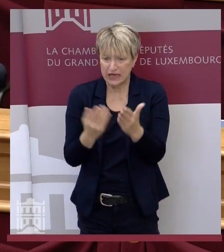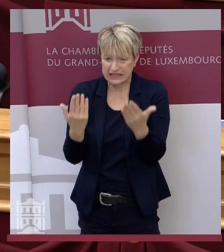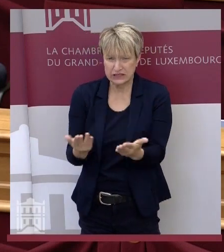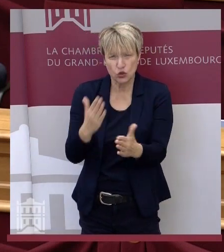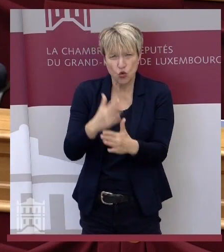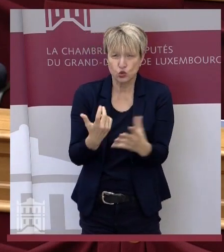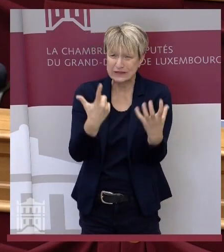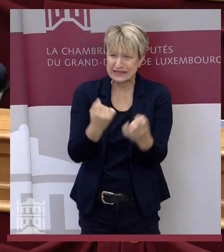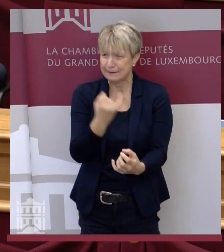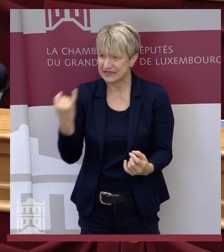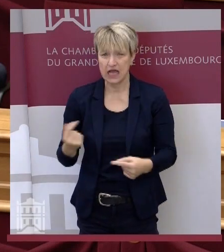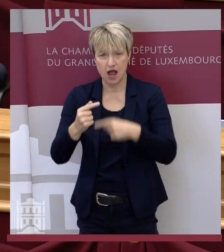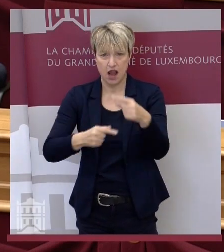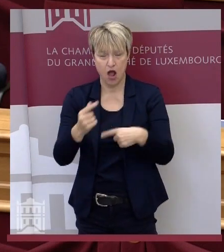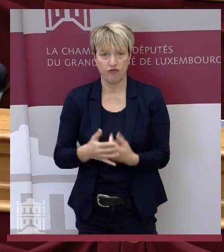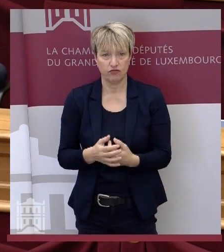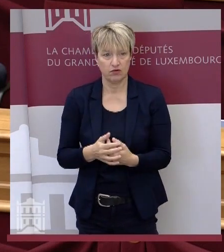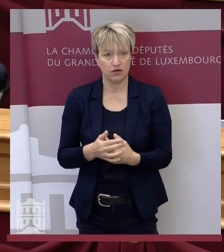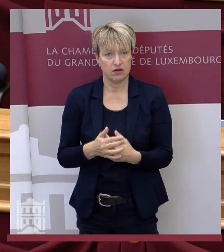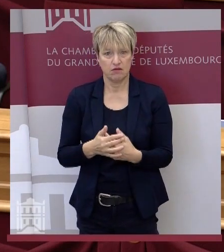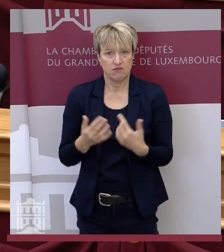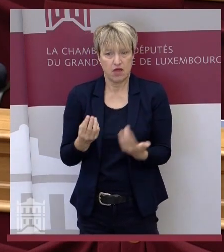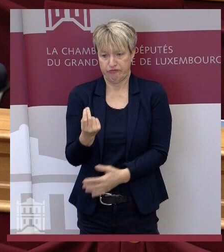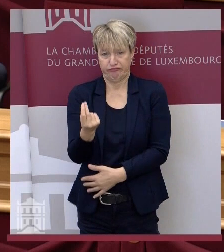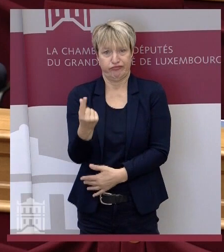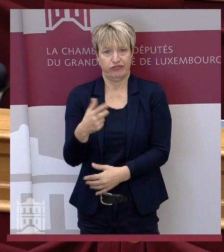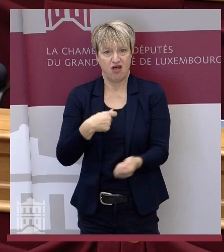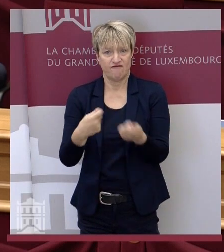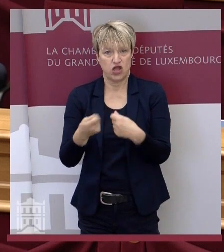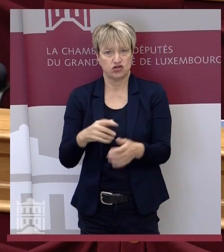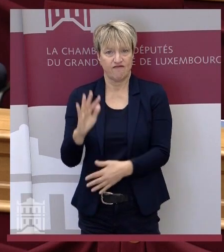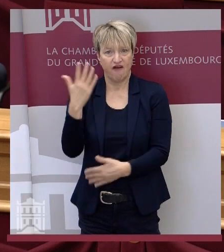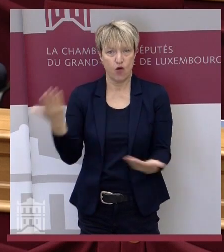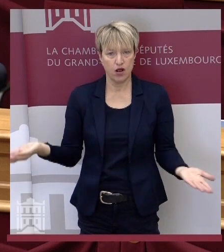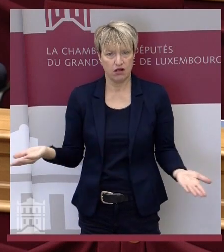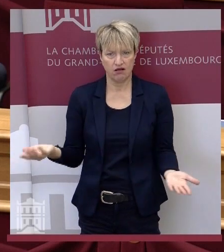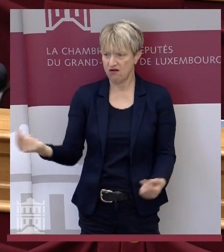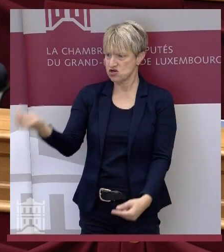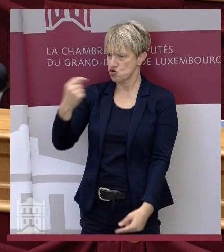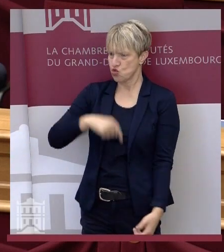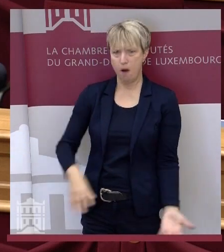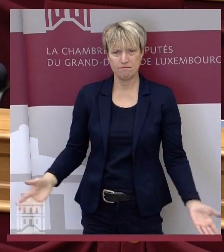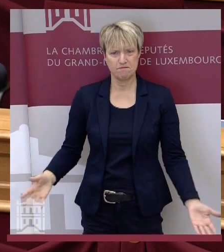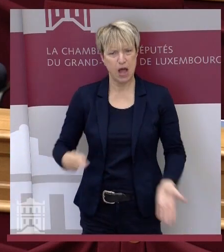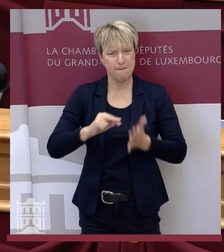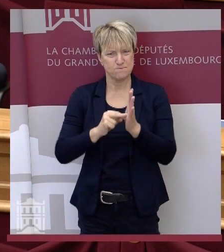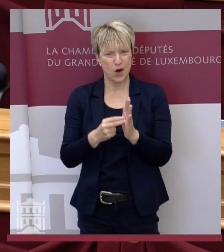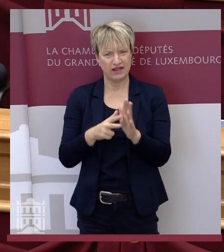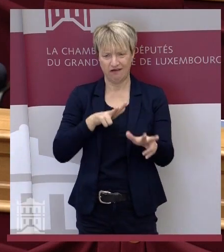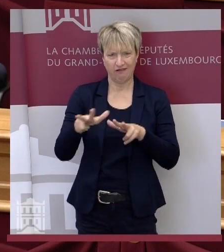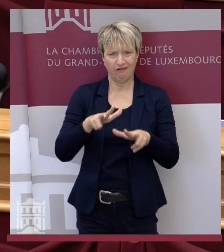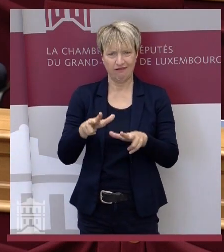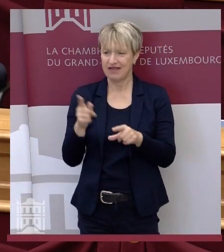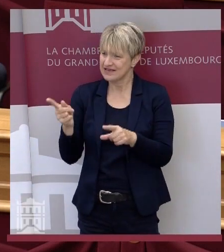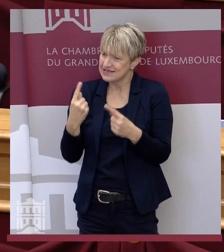Programme in den meisten Ländern, die dafür profitiert haben. Die kommt dahin, und die mehr denkt Politik, weil da nicht kapabel sind, umzudenken, weil der Zeichen der Zeit nicht